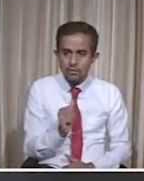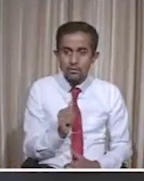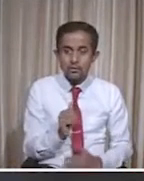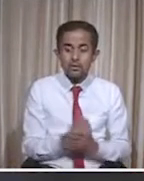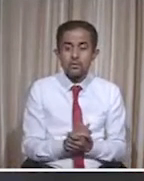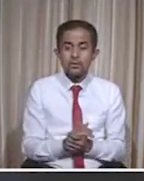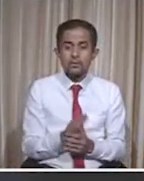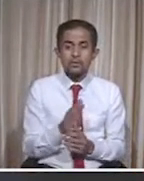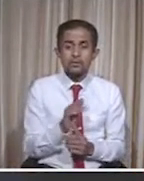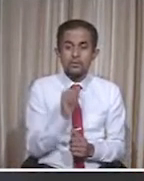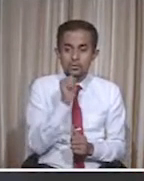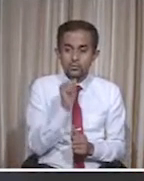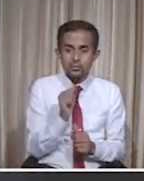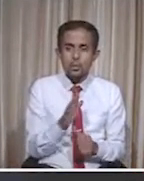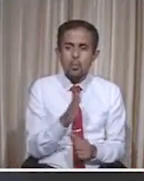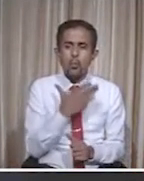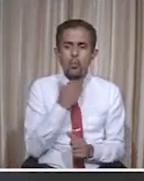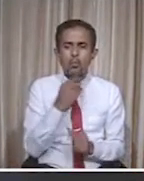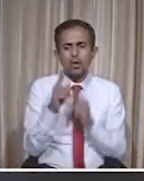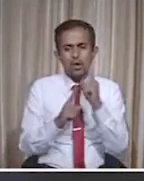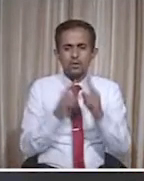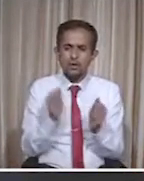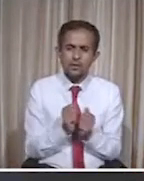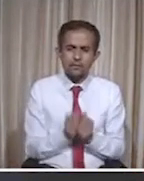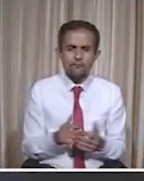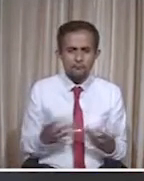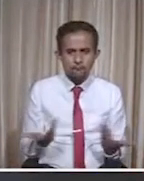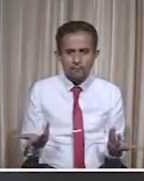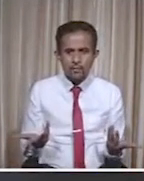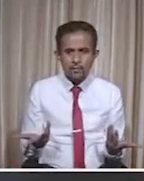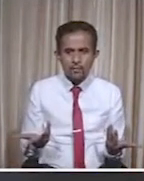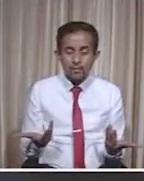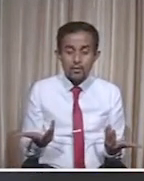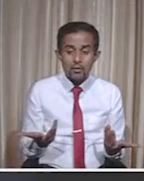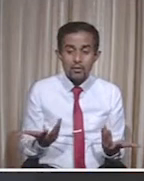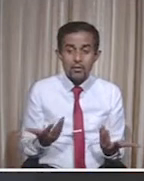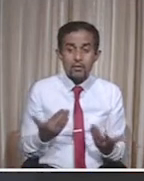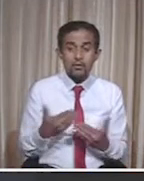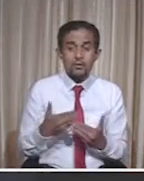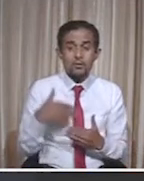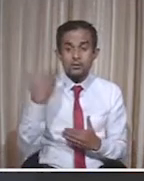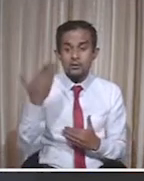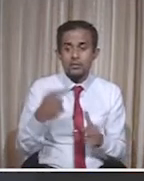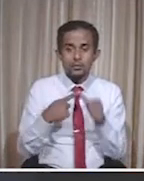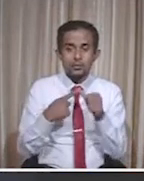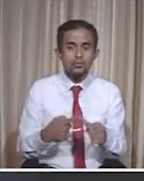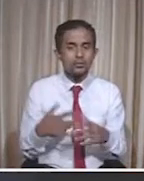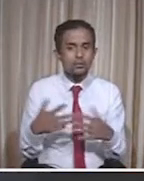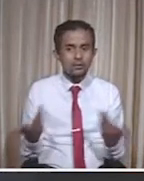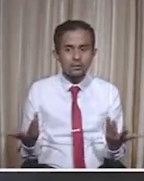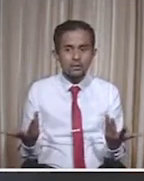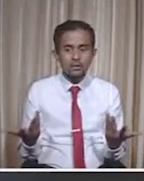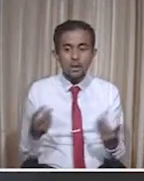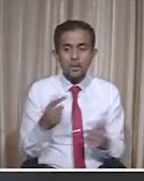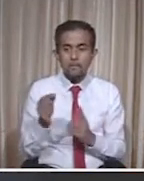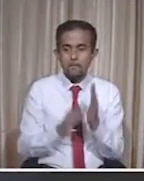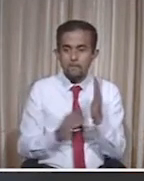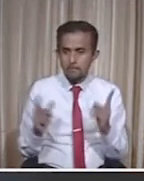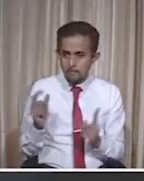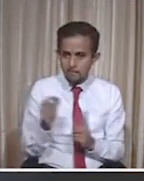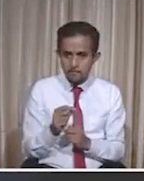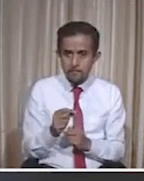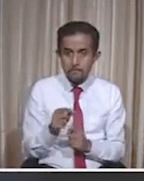ප්‍රායෝගික විසඳුමකට අපි යමු. බොරු න්‍යාය කතා කරලා වැඩක් නැහැ. අපි එතෙන්ට සූදානම්. එතනින් තොර මේකට උත්තරයක් නැහැ මුලාසන ආරූඪ